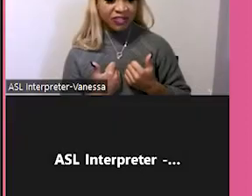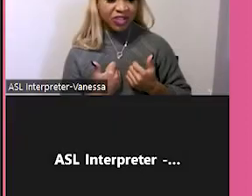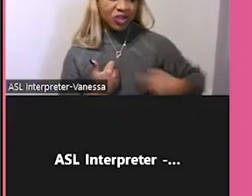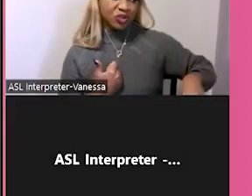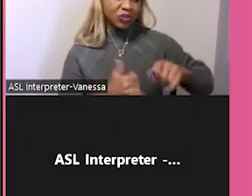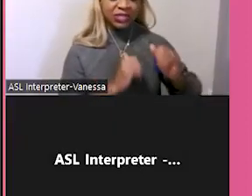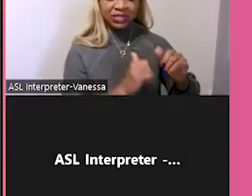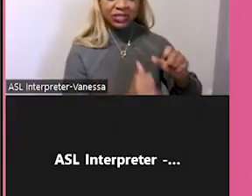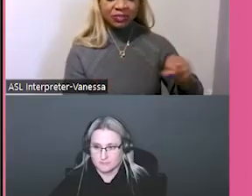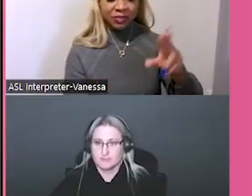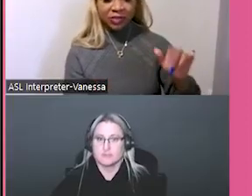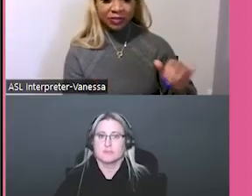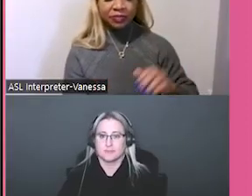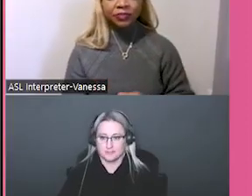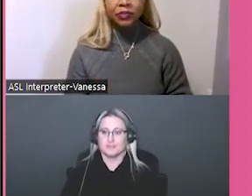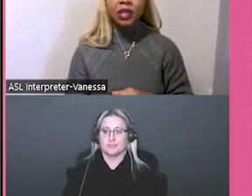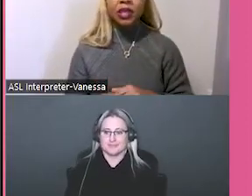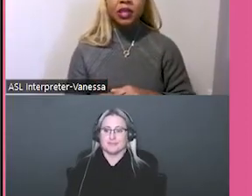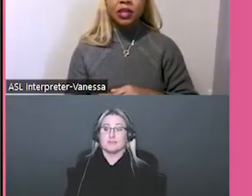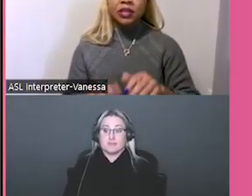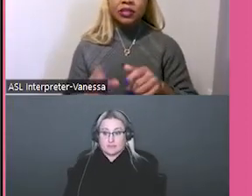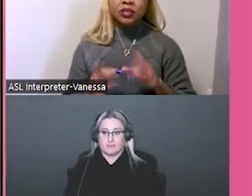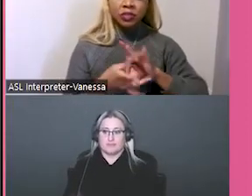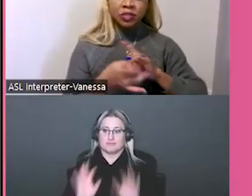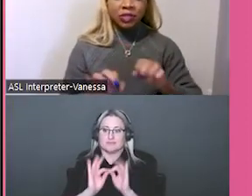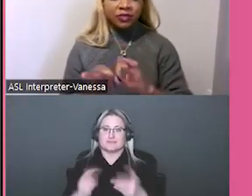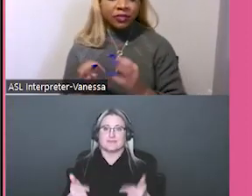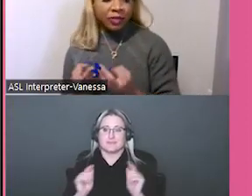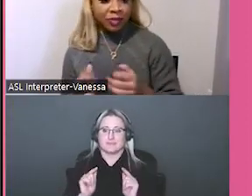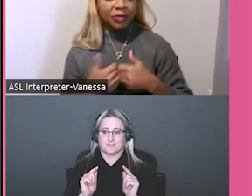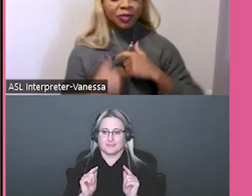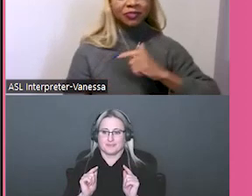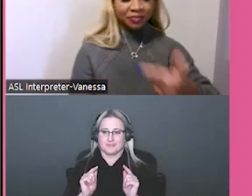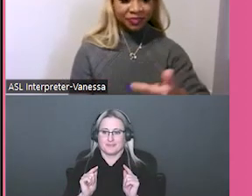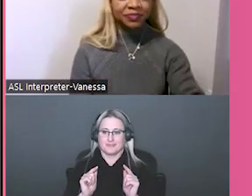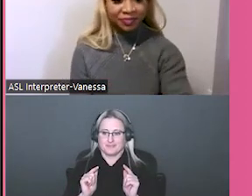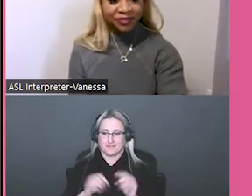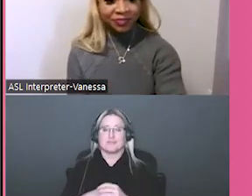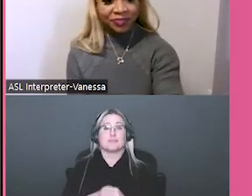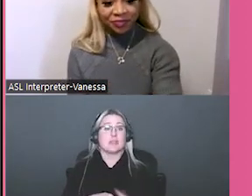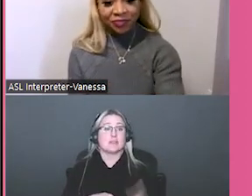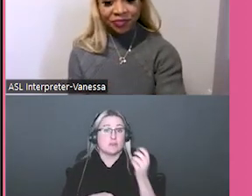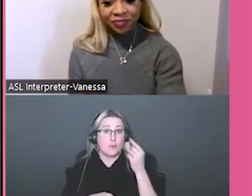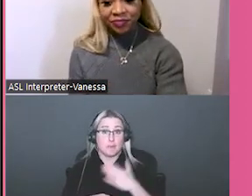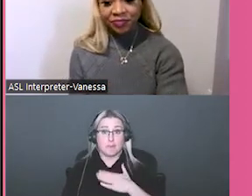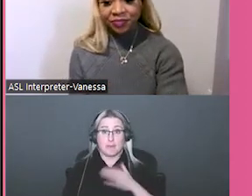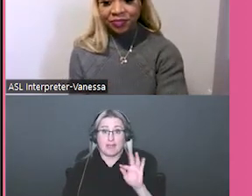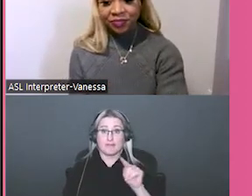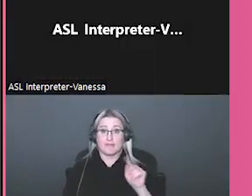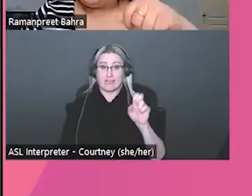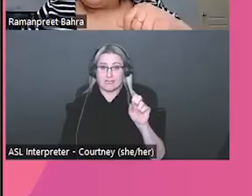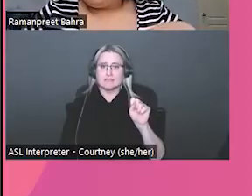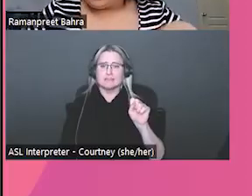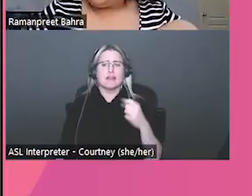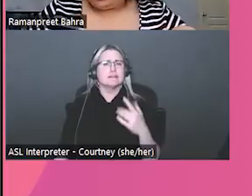moi je connais dans ma vie et que Sally vit chez elle, dans sa maison, les partenaires, les membres de la famille, les fournisseurs de services